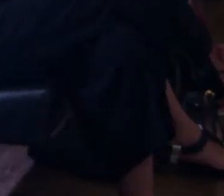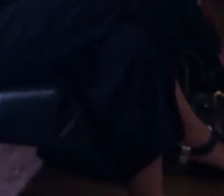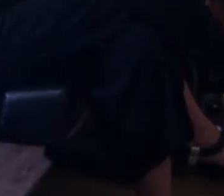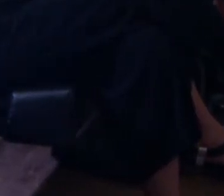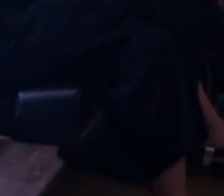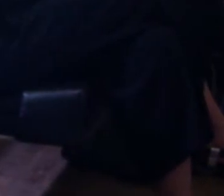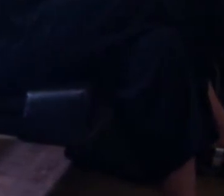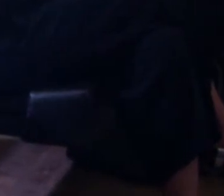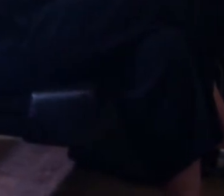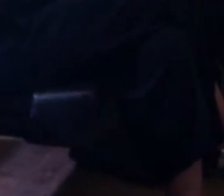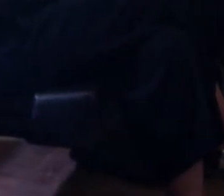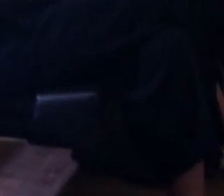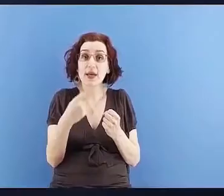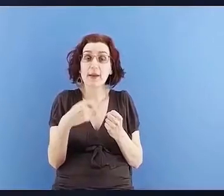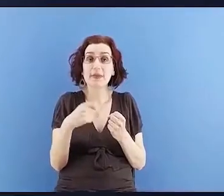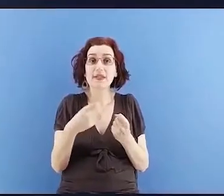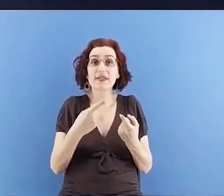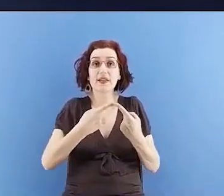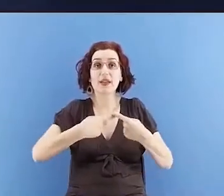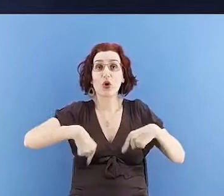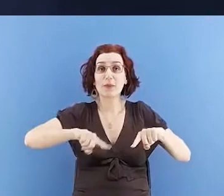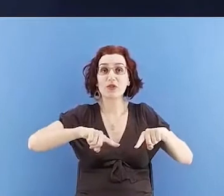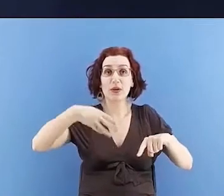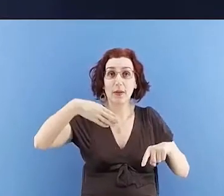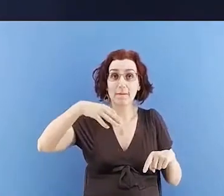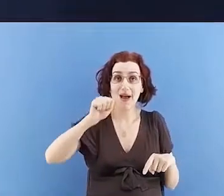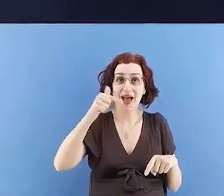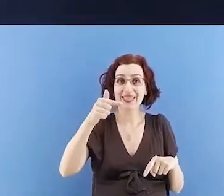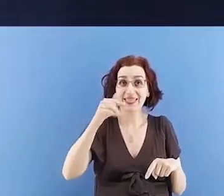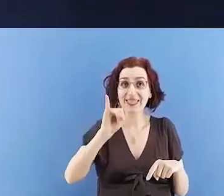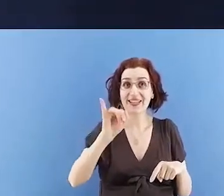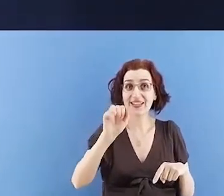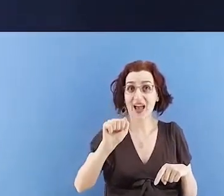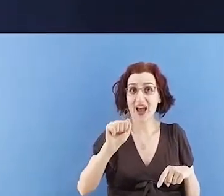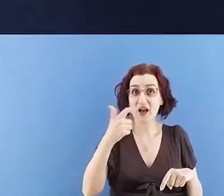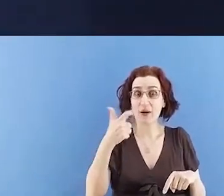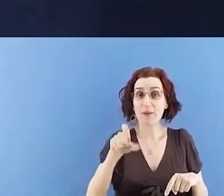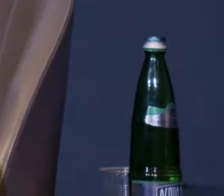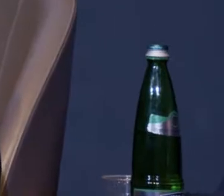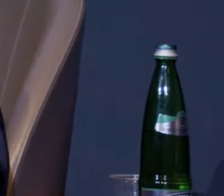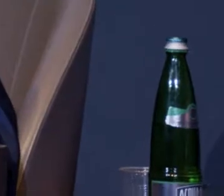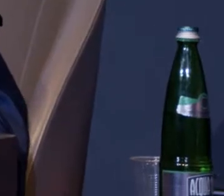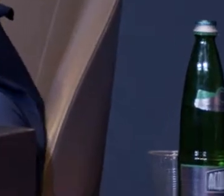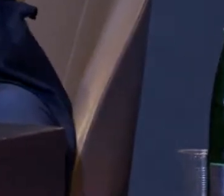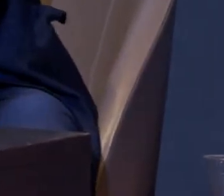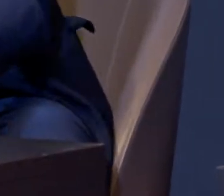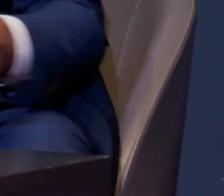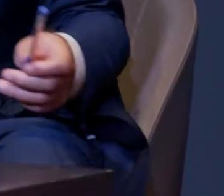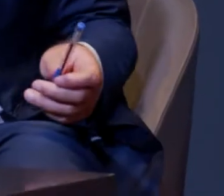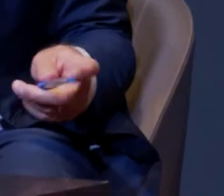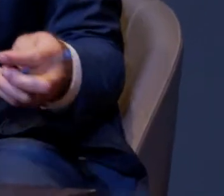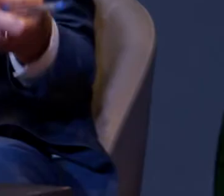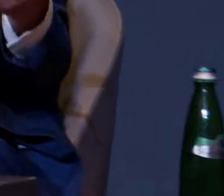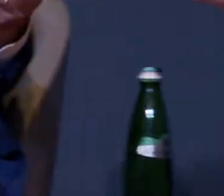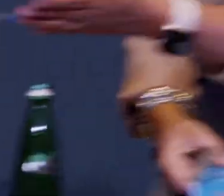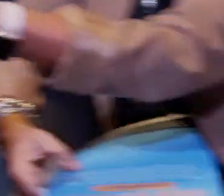la Presidente della Commissione Mattia per il lavoro fatto in questi 4 anni, per questa iniziativa e la decisione